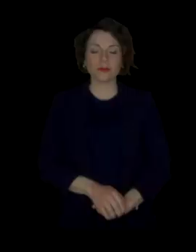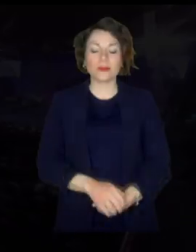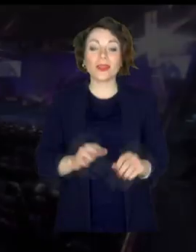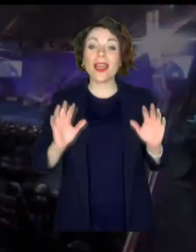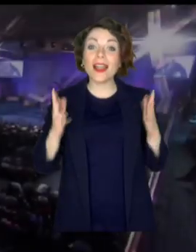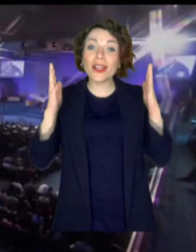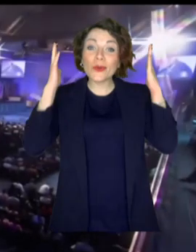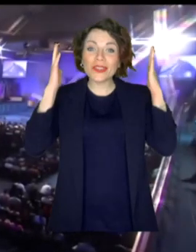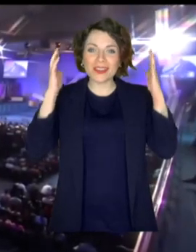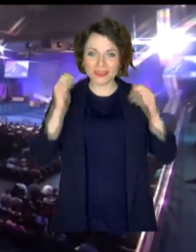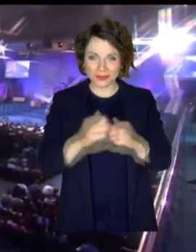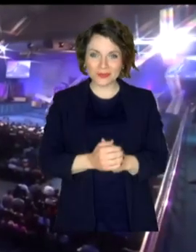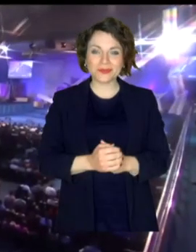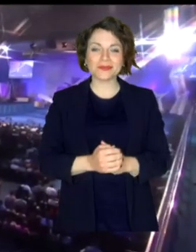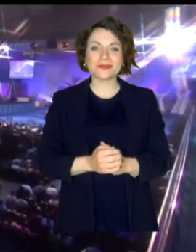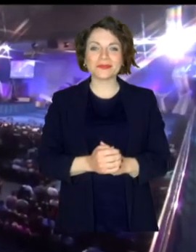Alleluia!